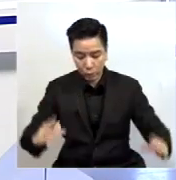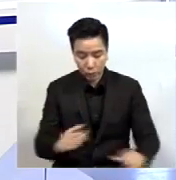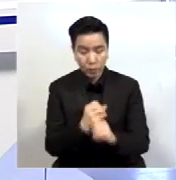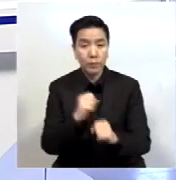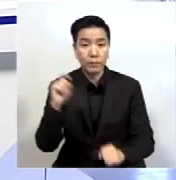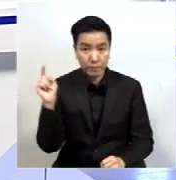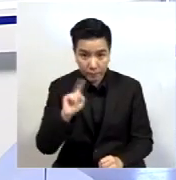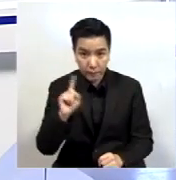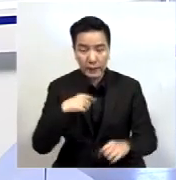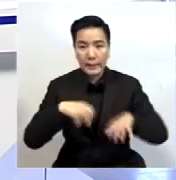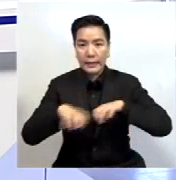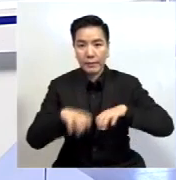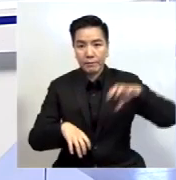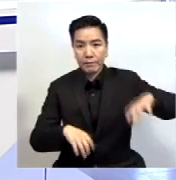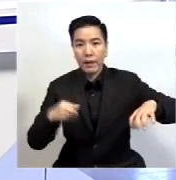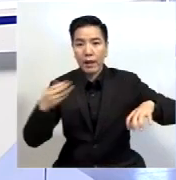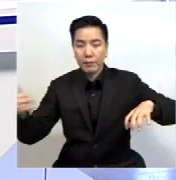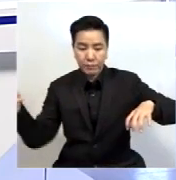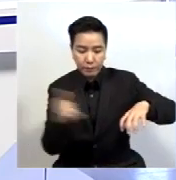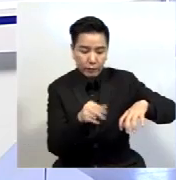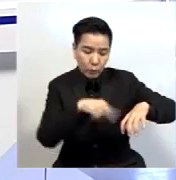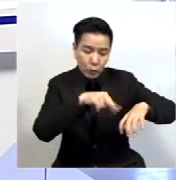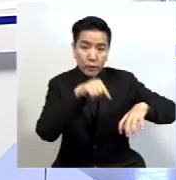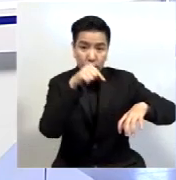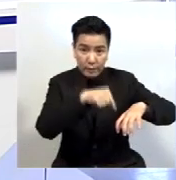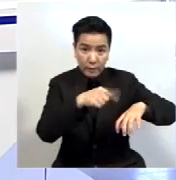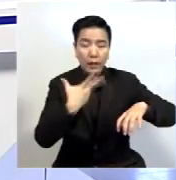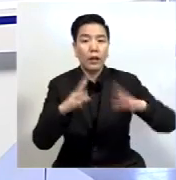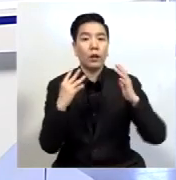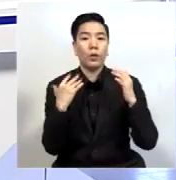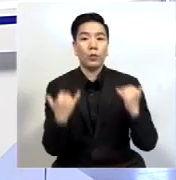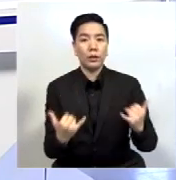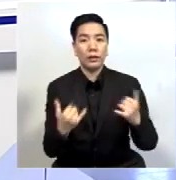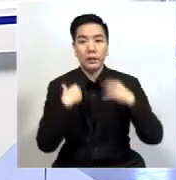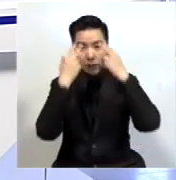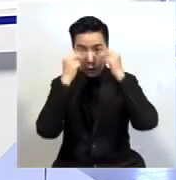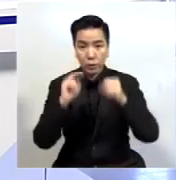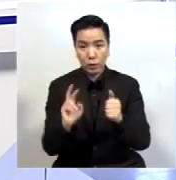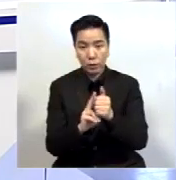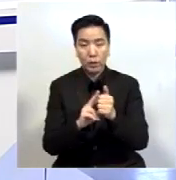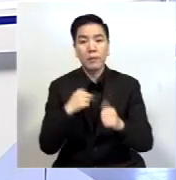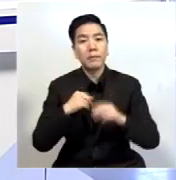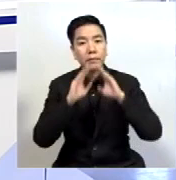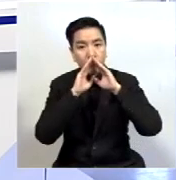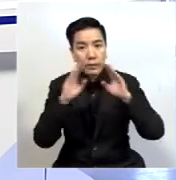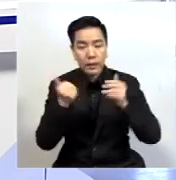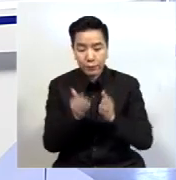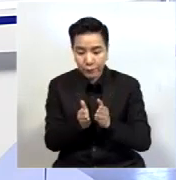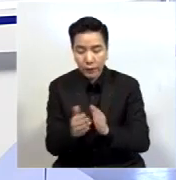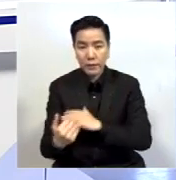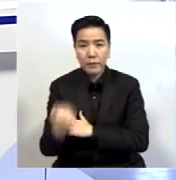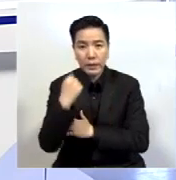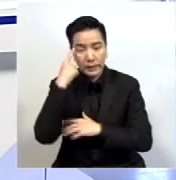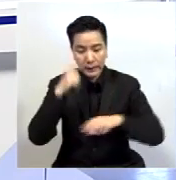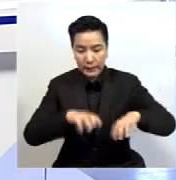ว่าจะมีการจัดพื้นที่เพื่อสังเกตอาการของผู้ที่เดินทางมาแล้วล่าสุดวันนี้ค่ะรองนายกรัฐมนตรีก็เปิดเผยว่าฝ่ายความมั่นคง